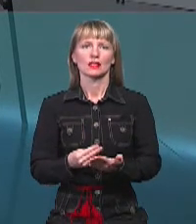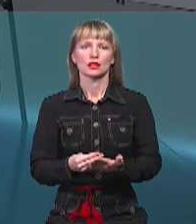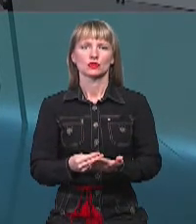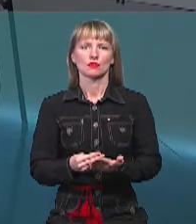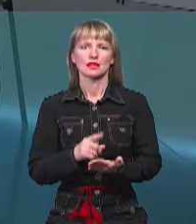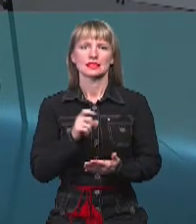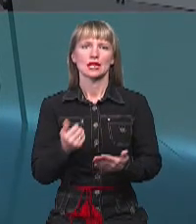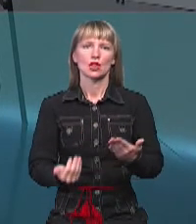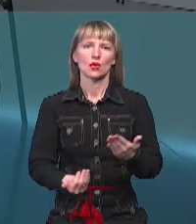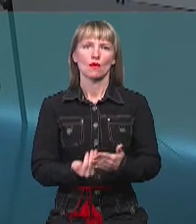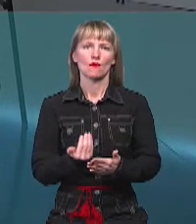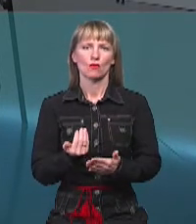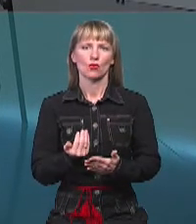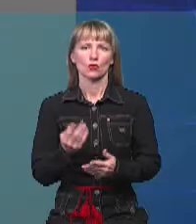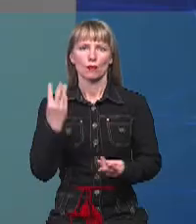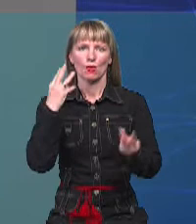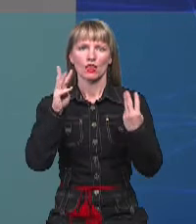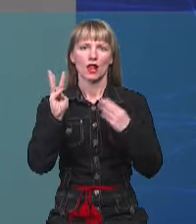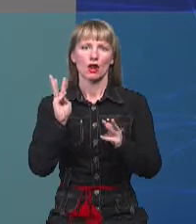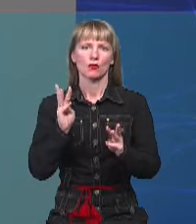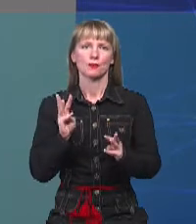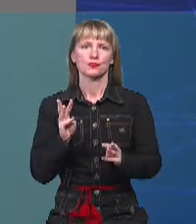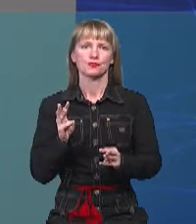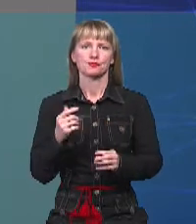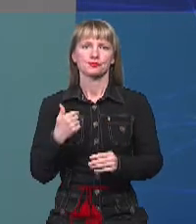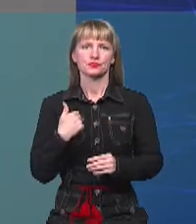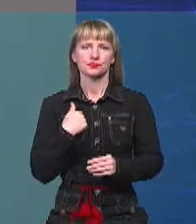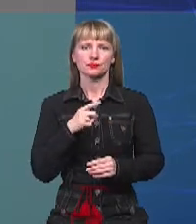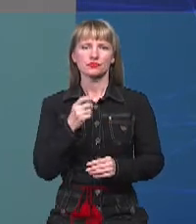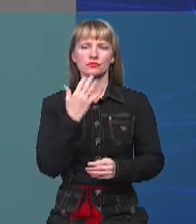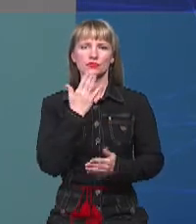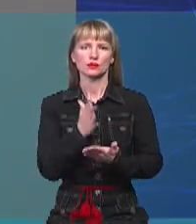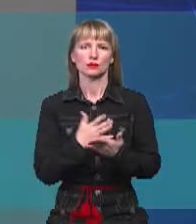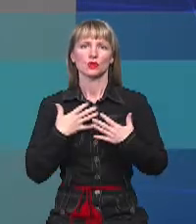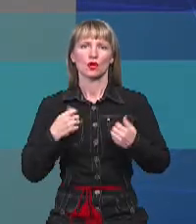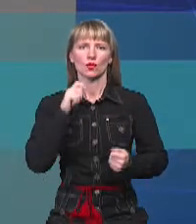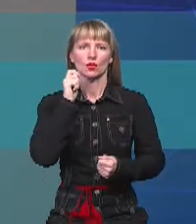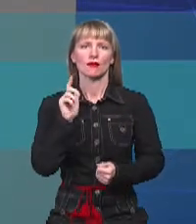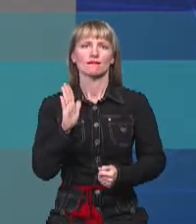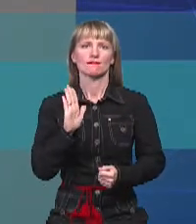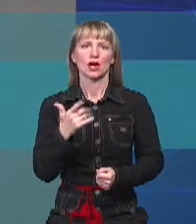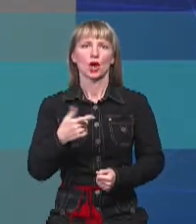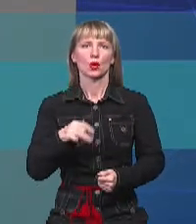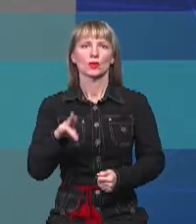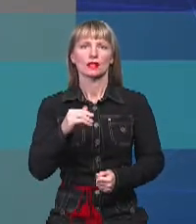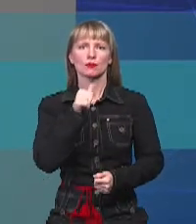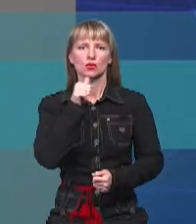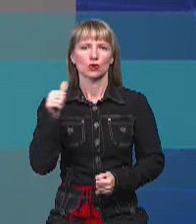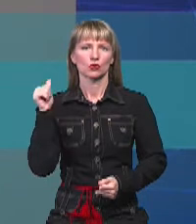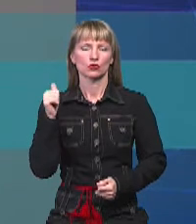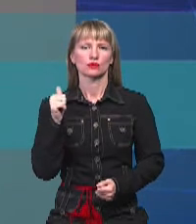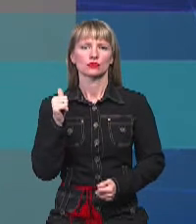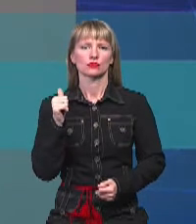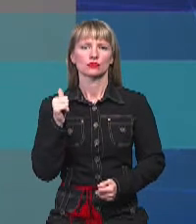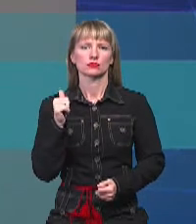за новою вже моделлю? Я вклала договір з Національною службою здоров'я України в грудні минулого року, коли